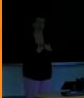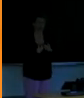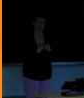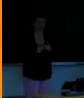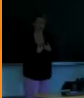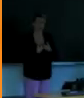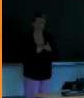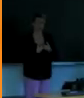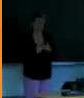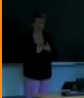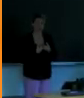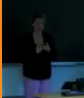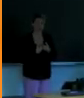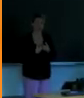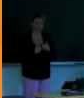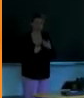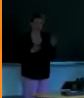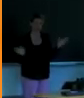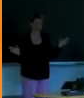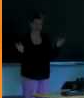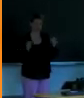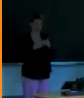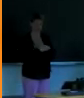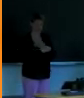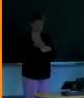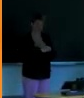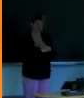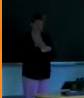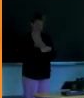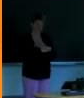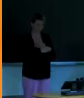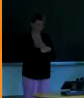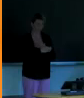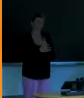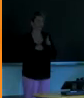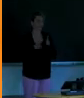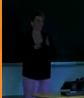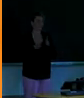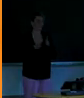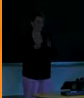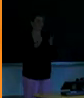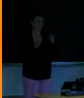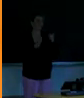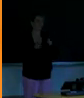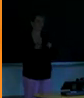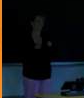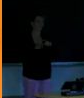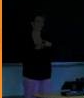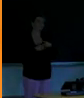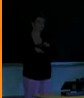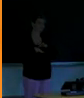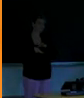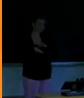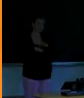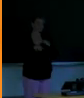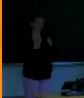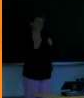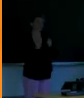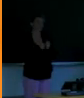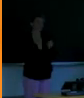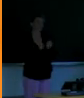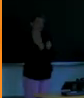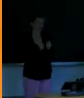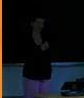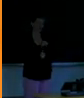particolare dal nostro Dipartimento rispetto a quello che è il vostro percorso, per cercare di stare a fianco ai ragazzi e cercare